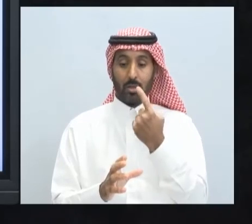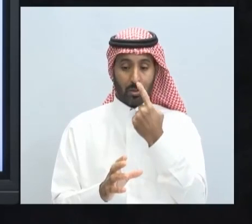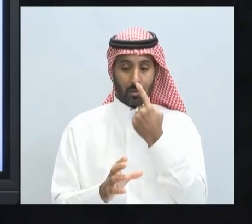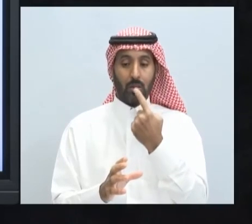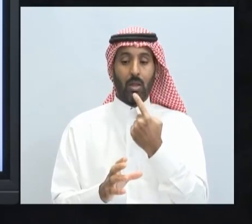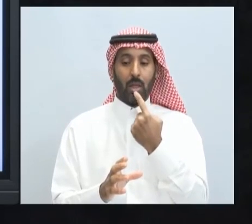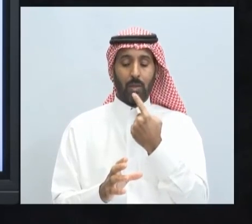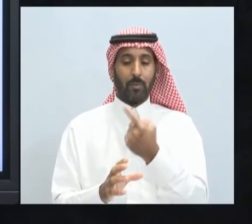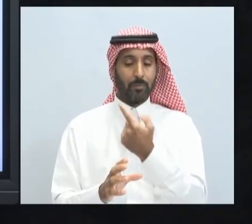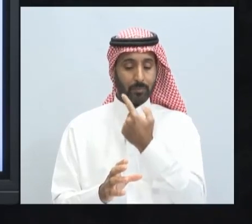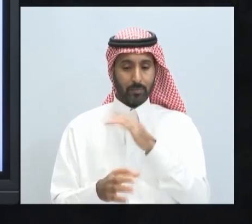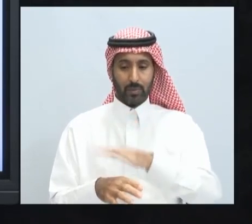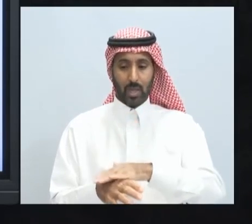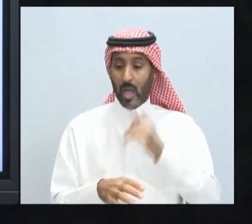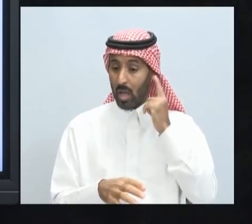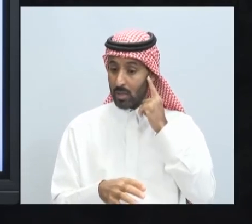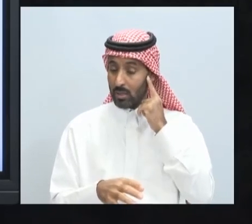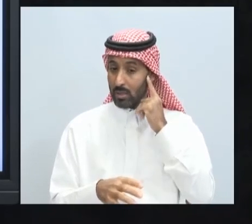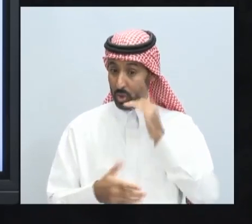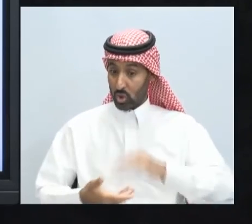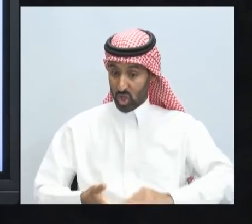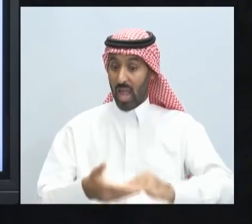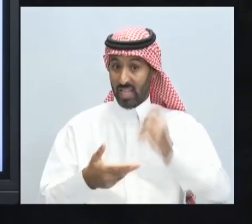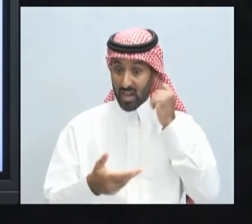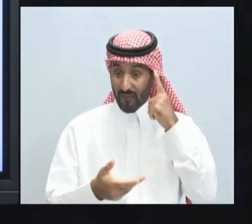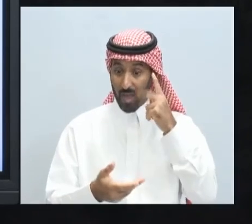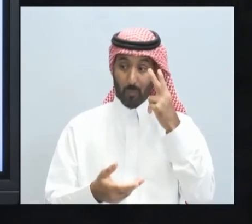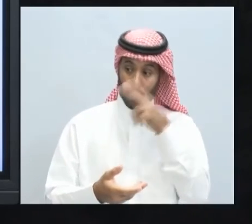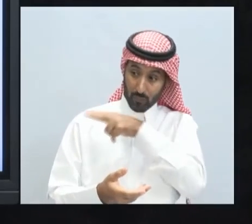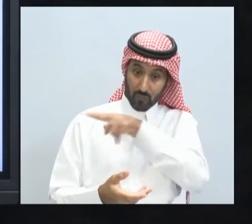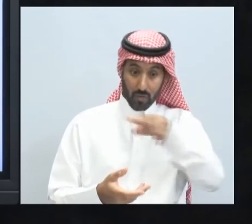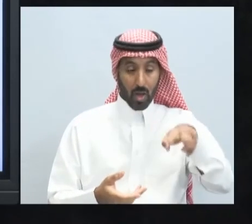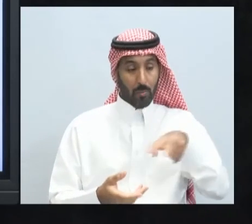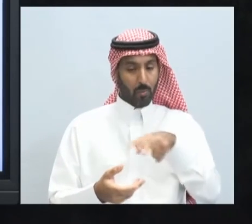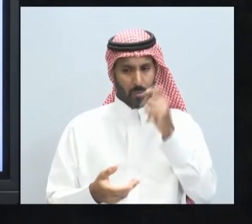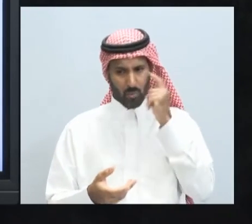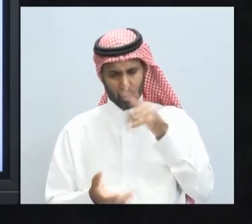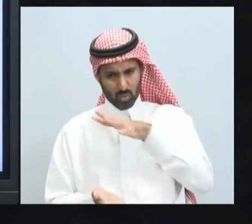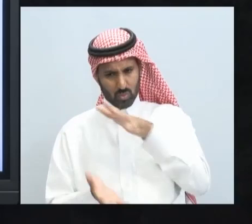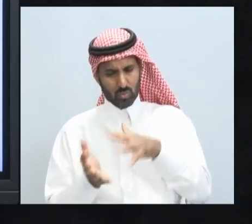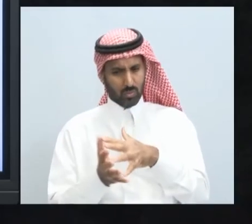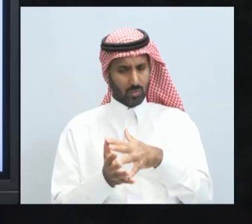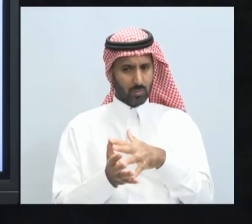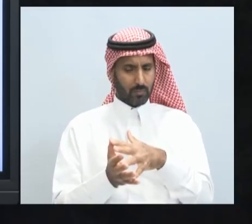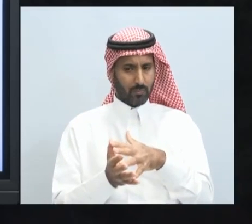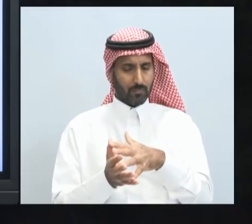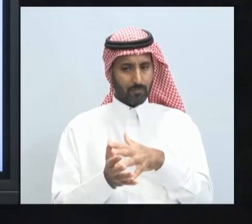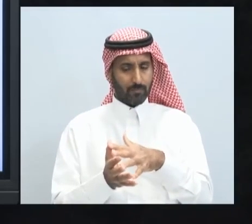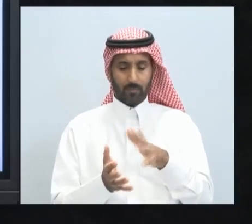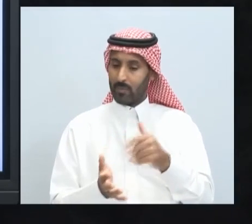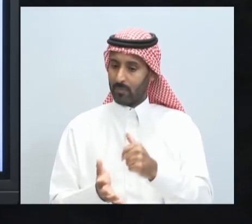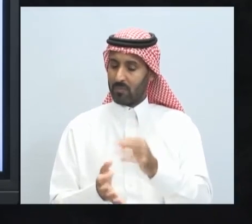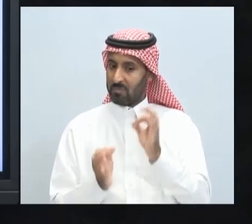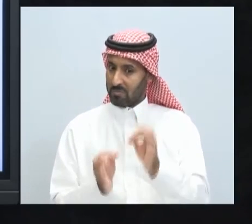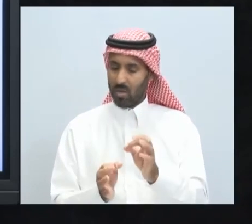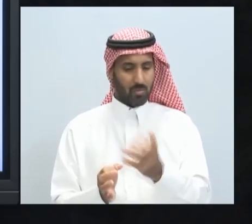الفهم احسنتم يساعدني على ملاحظه المشكلات لكن لا يعطيني